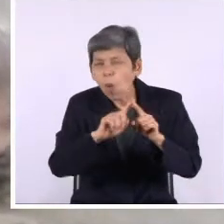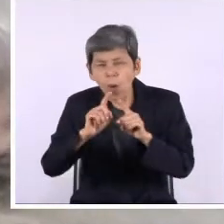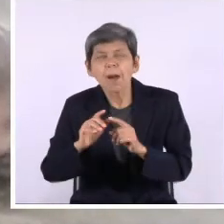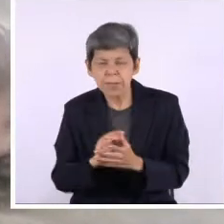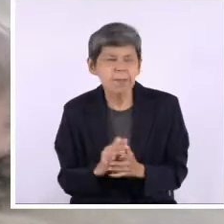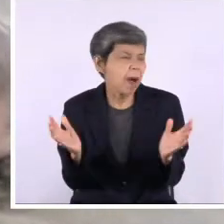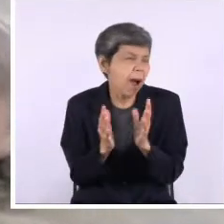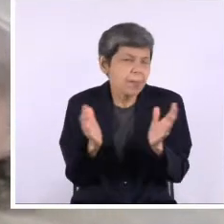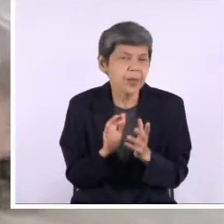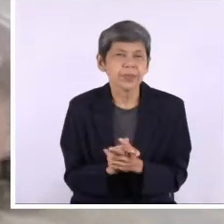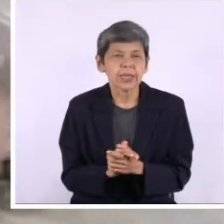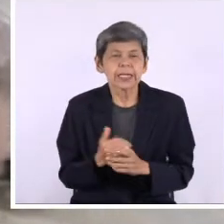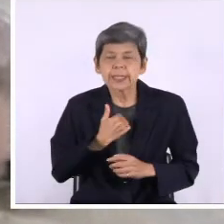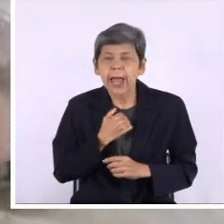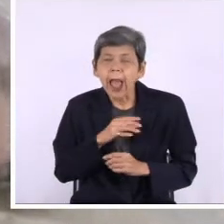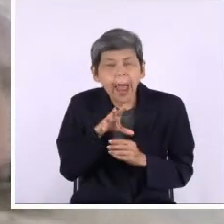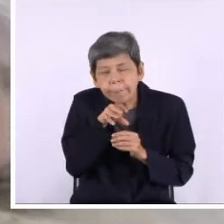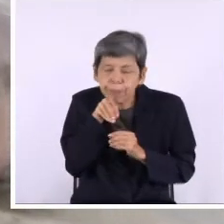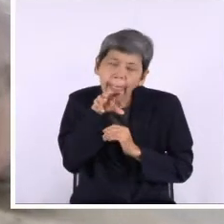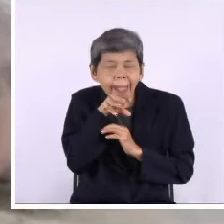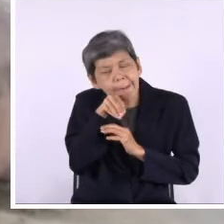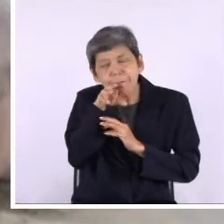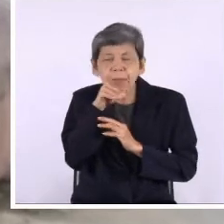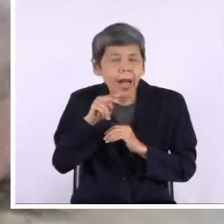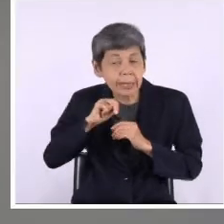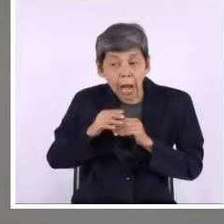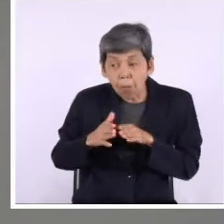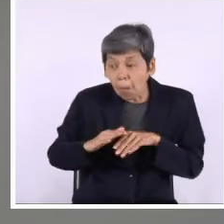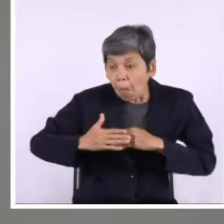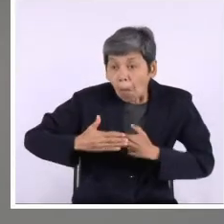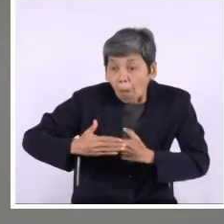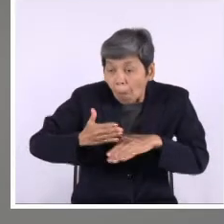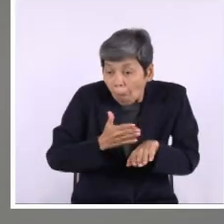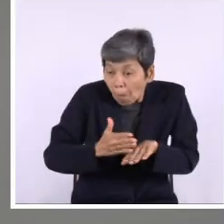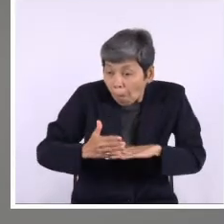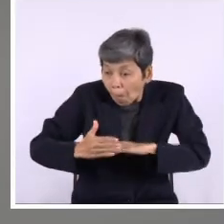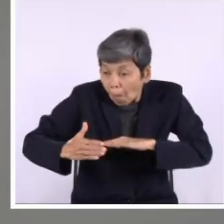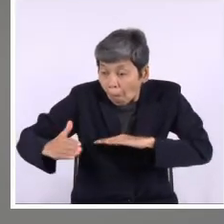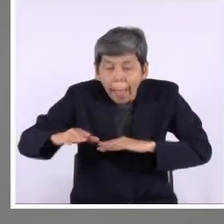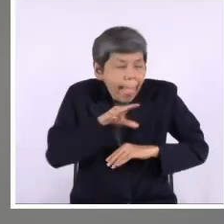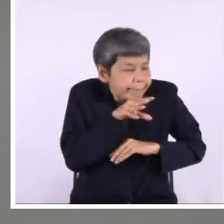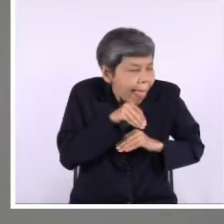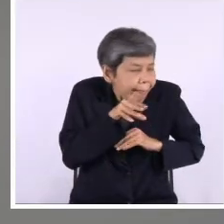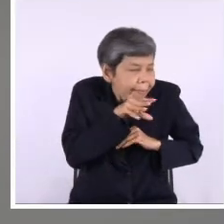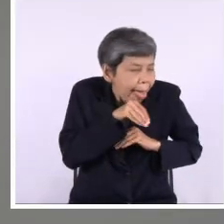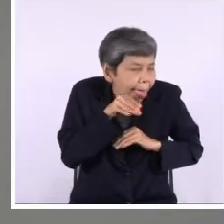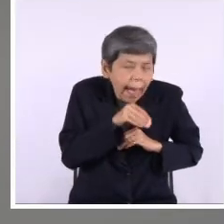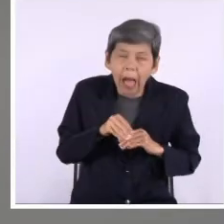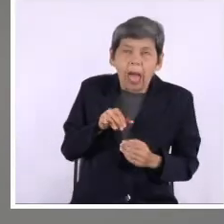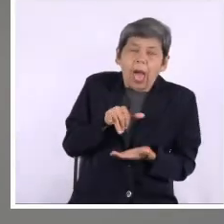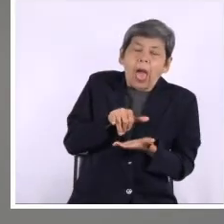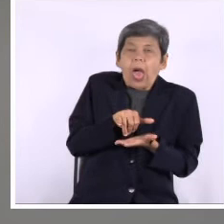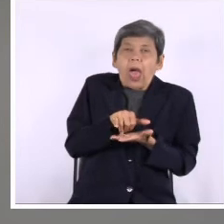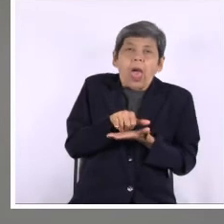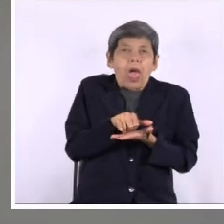ผ่านอ่ะอยู่เยอะมากมันอาจจะกินเพลินจนลืมไปว่าเฮ้ยน้ำลดแล้วฉันต้องไปแล้วว่านะสุดท้ายเนี่ยค้างอยู่แบบนี้เลย